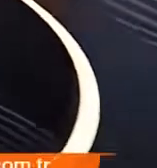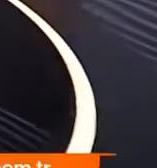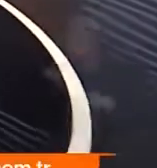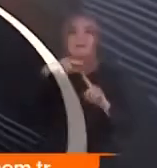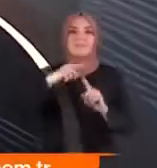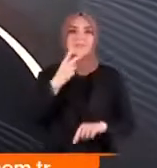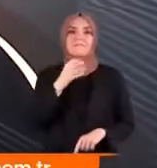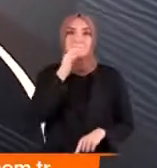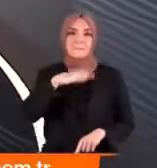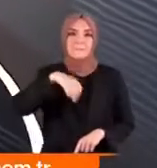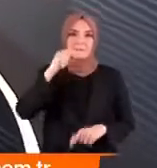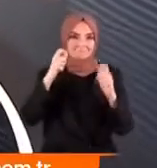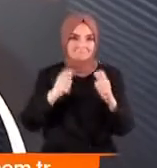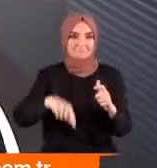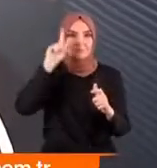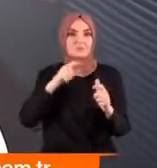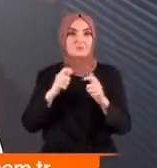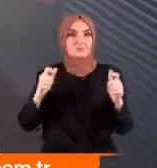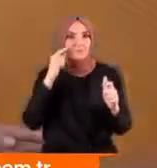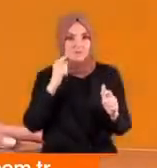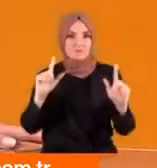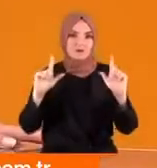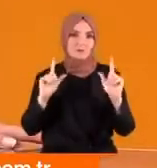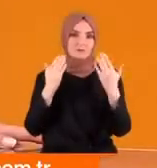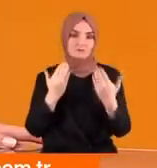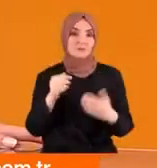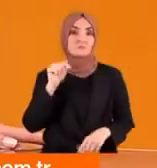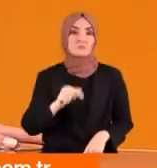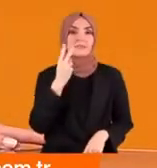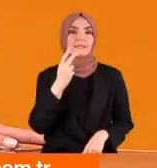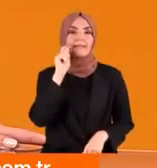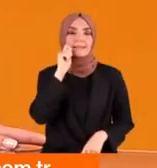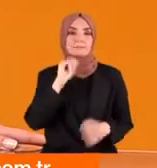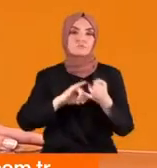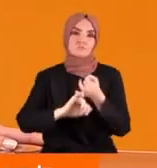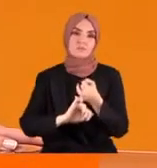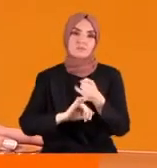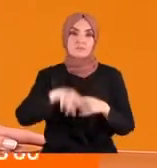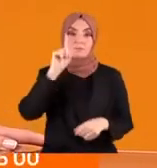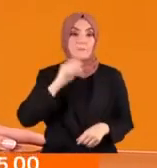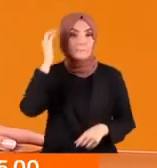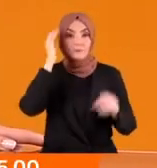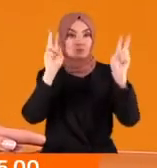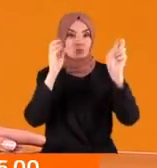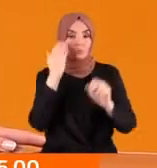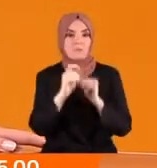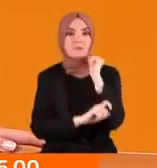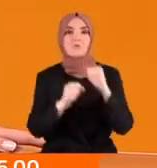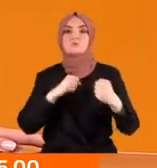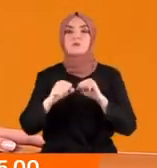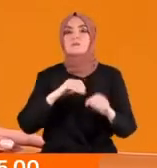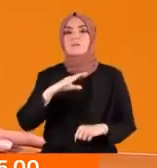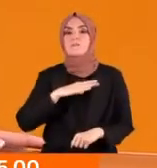Haberin merkezinden, ATV Haber merkezinden günün gelişmeleriyle karşınızdayız. Bugün 2 Ekim Cumartesi. Günün manşetinde